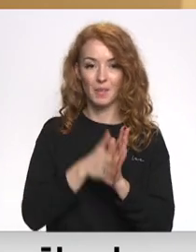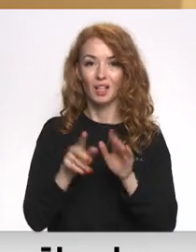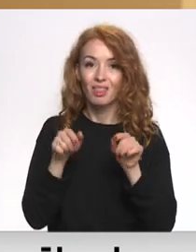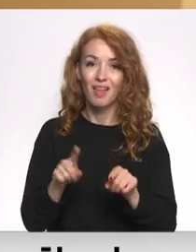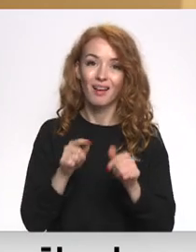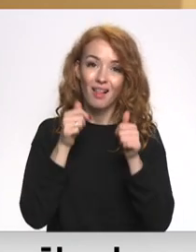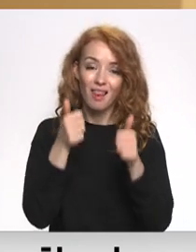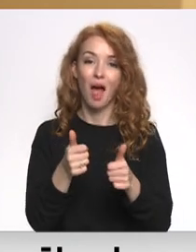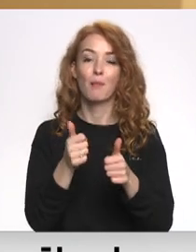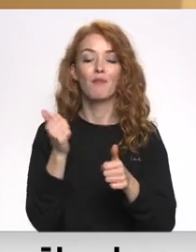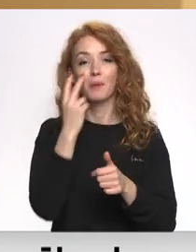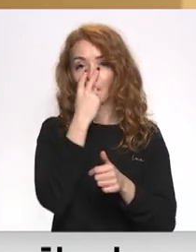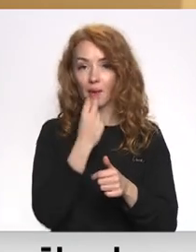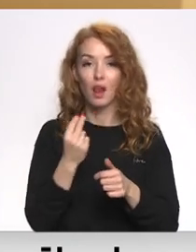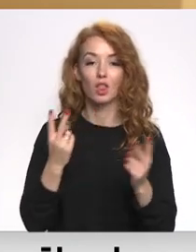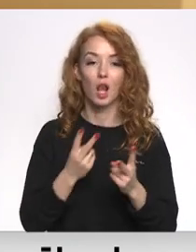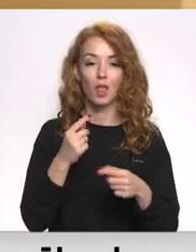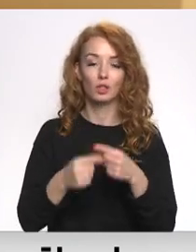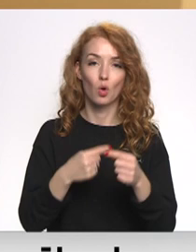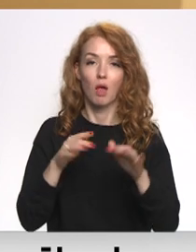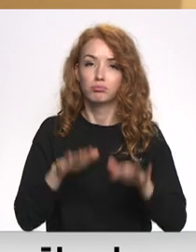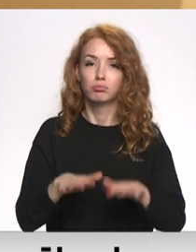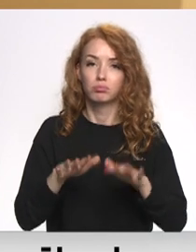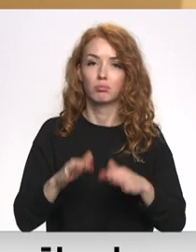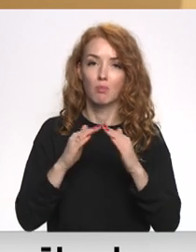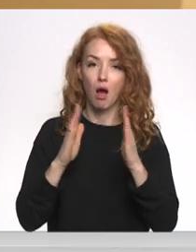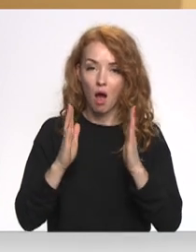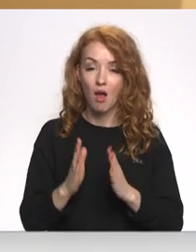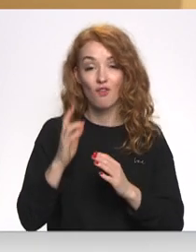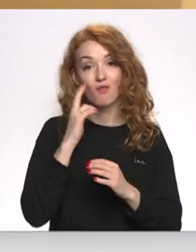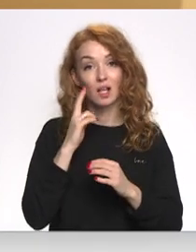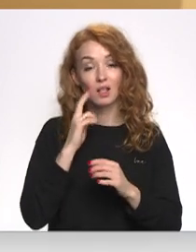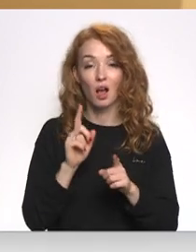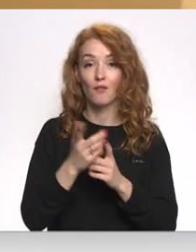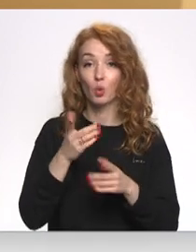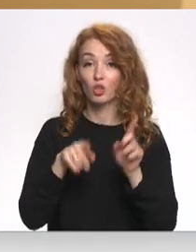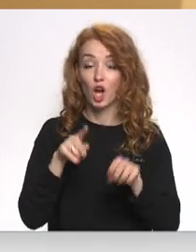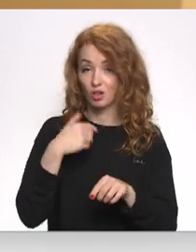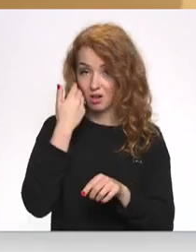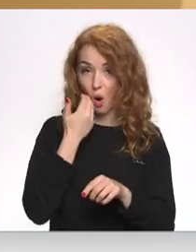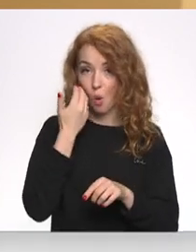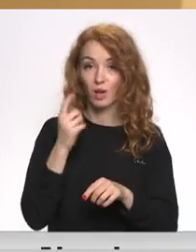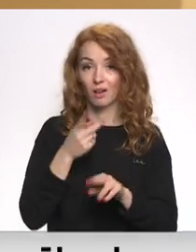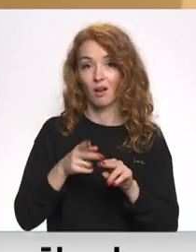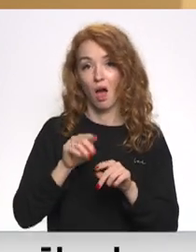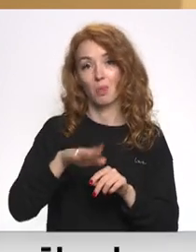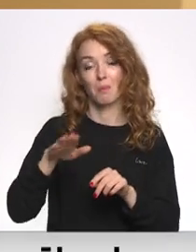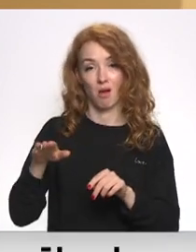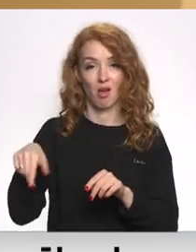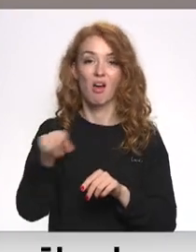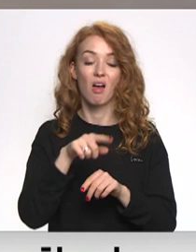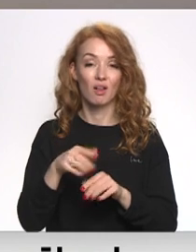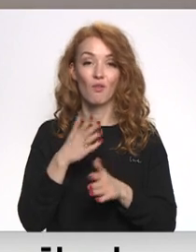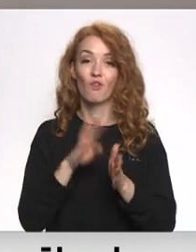ka, teiksim, viņi ir pieduši tāds tradicionāli dzīvot mājās. Vecāki varbūt arī ir kas kaunās, ka tāda ir bērniņa arī viena daļa, un